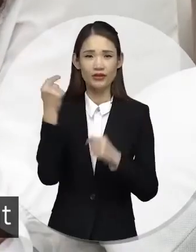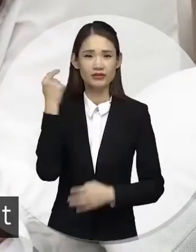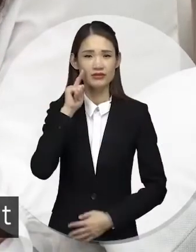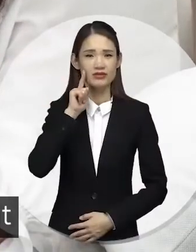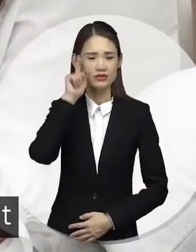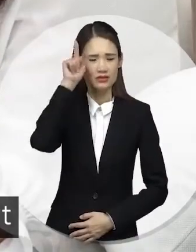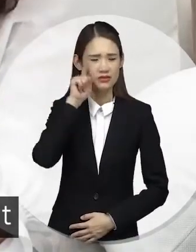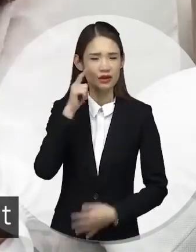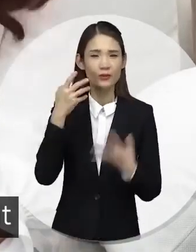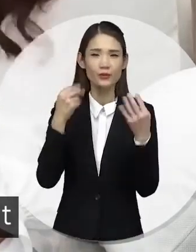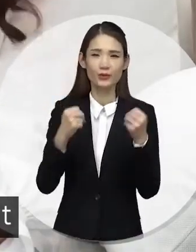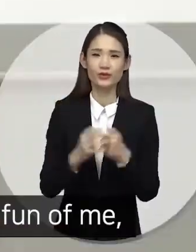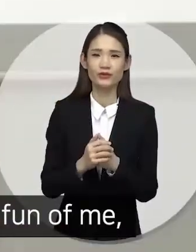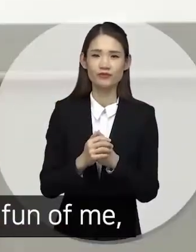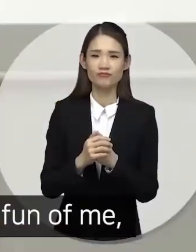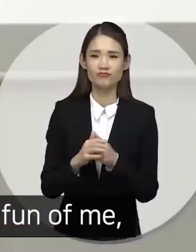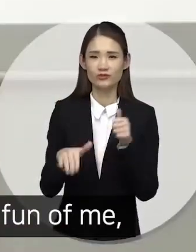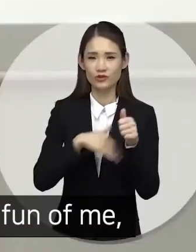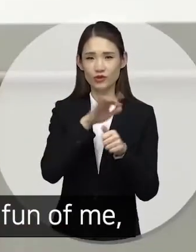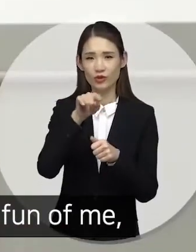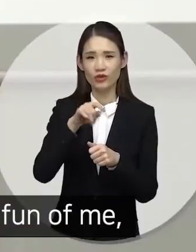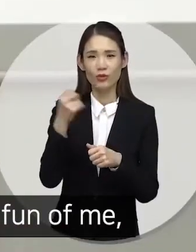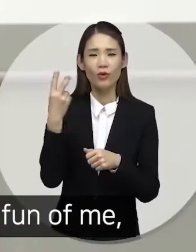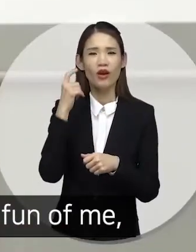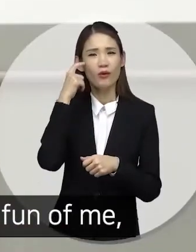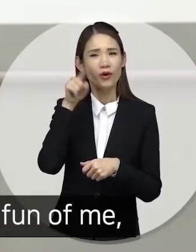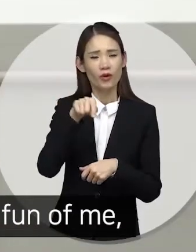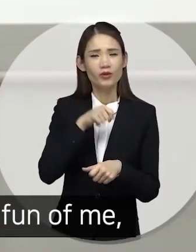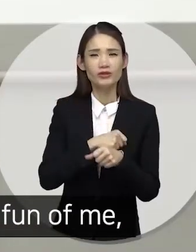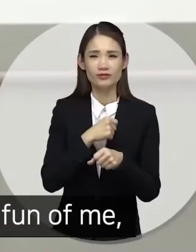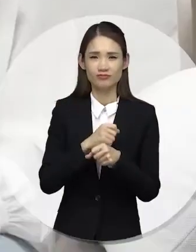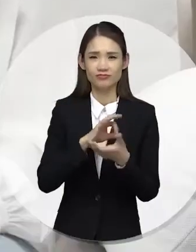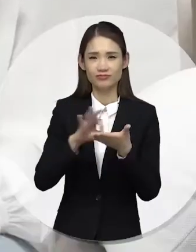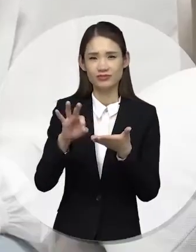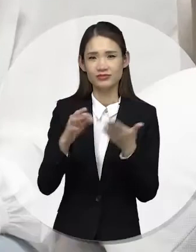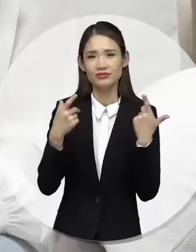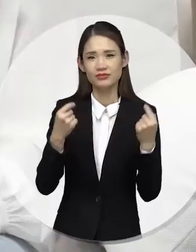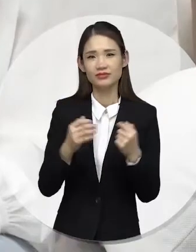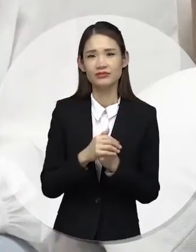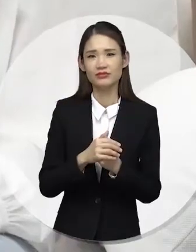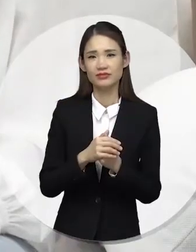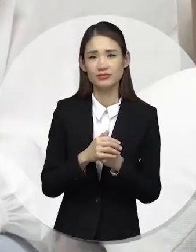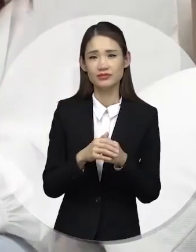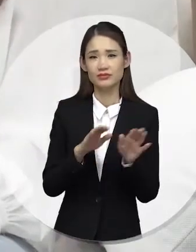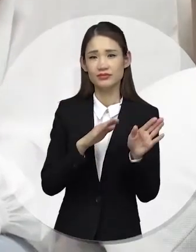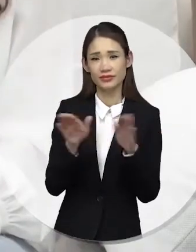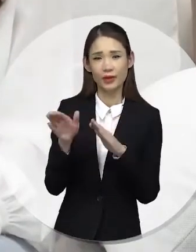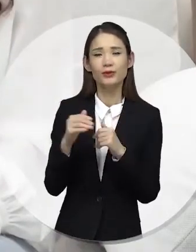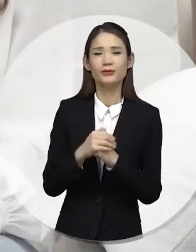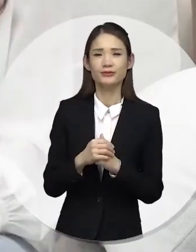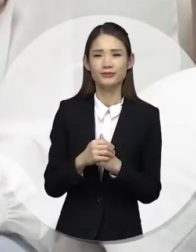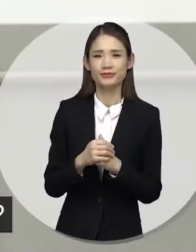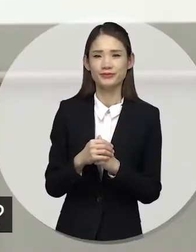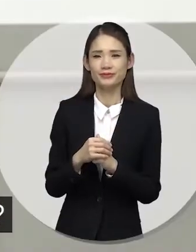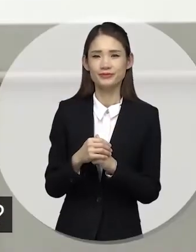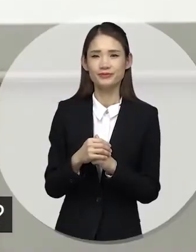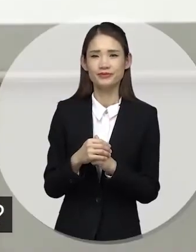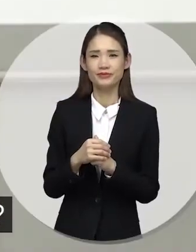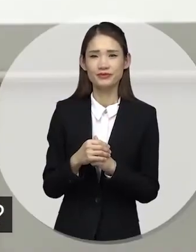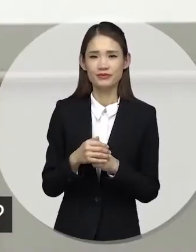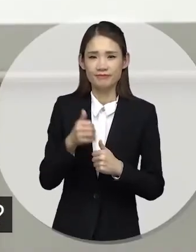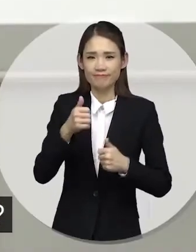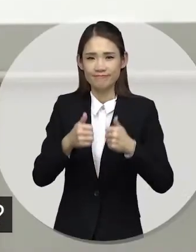말로부터 진짜 스트레스 많이 받거든요. 주변에서 쟤 왜 또 저래? 이러면서 막 배제하면 되는 거니까. 두